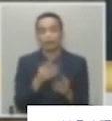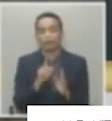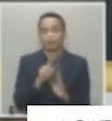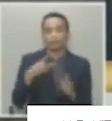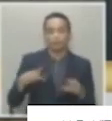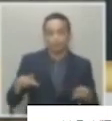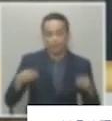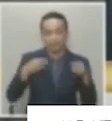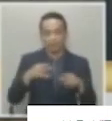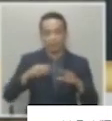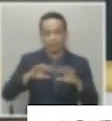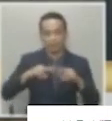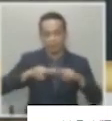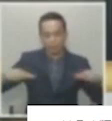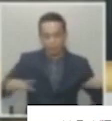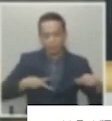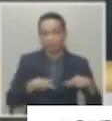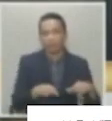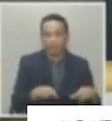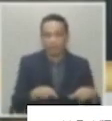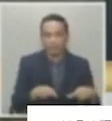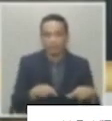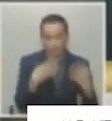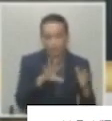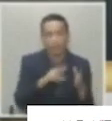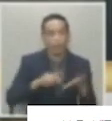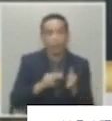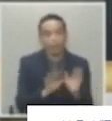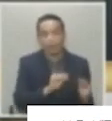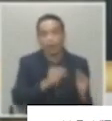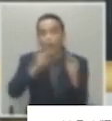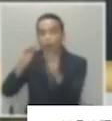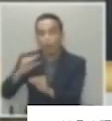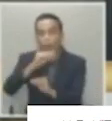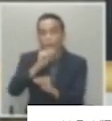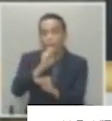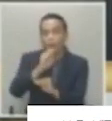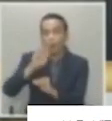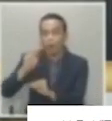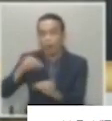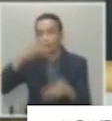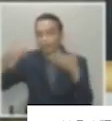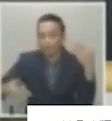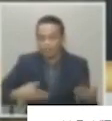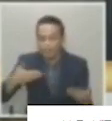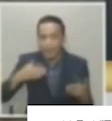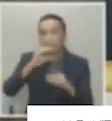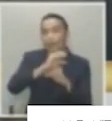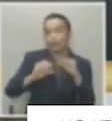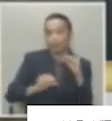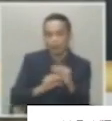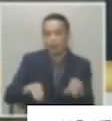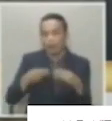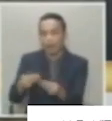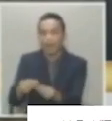ริบบิ้นแบบนี้ถึงเวลาปุ๊บคุณโอนกิจกรรมคุณโอนกิจกรรมและก็โครงการให้กับท้อง